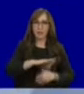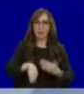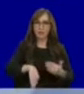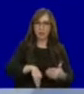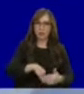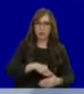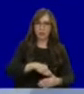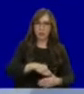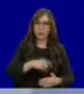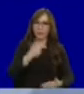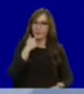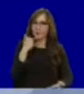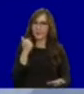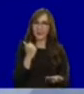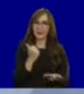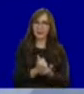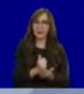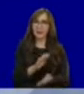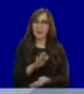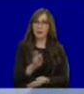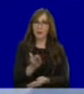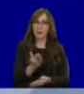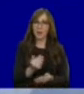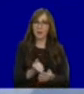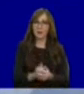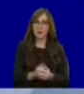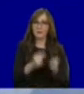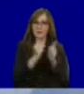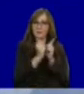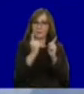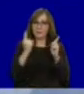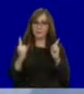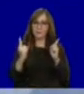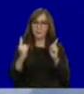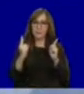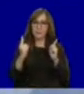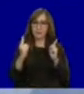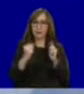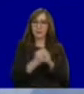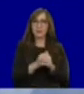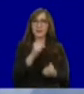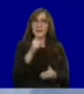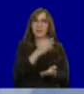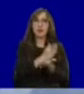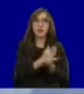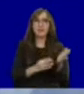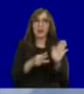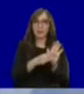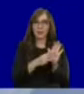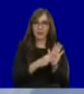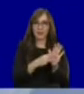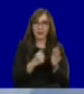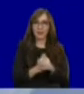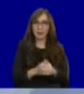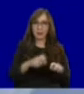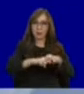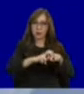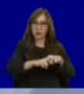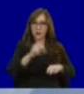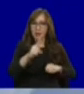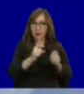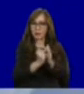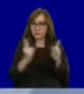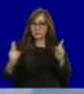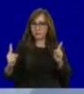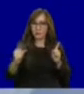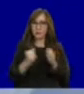kondisi-kondisi yang terpenting adalah social distancing minimal 1,5 meter, jaga jarak antara bangku-bangku dan kursi, dan